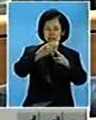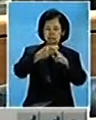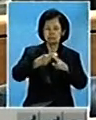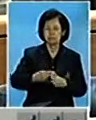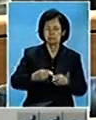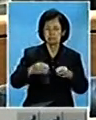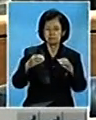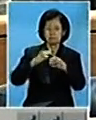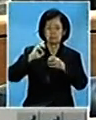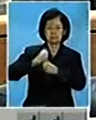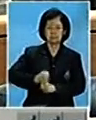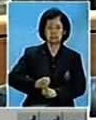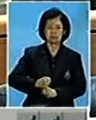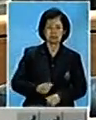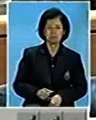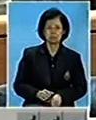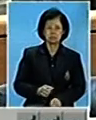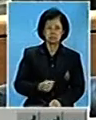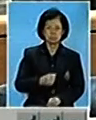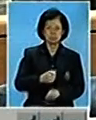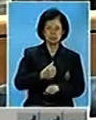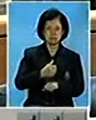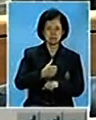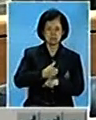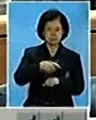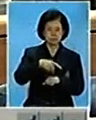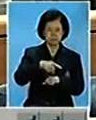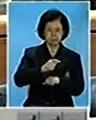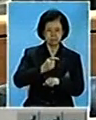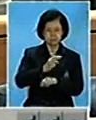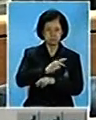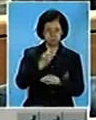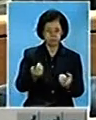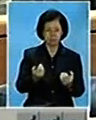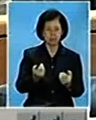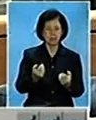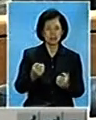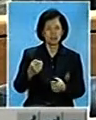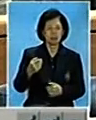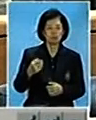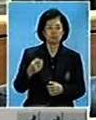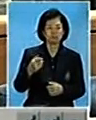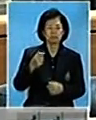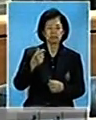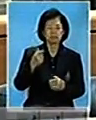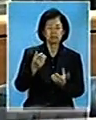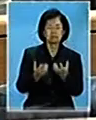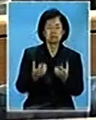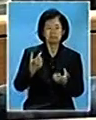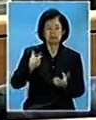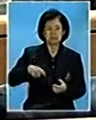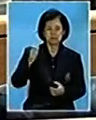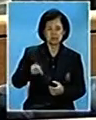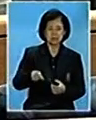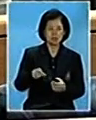อพรรคประชาธิปัตย์ท่านประธานครับวันนี้ทางศาลรัฐธรรมนูญนี่ได้มารายงานนะฮะผลของการดำ